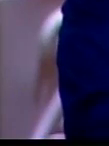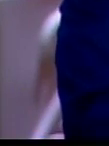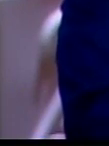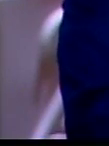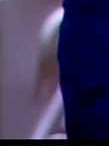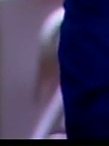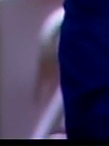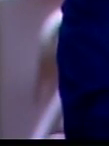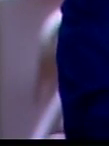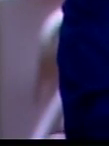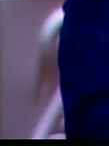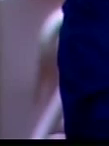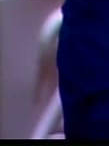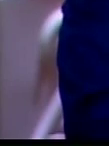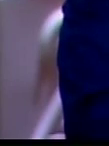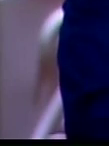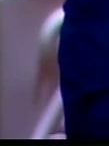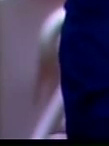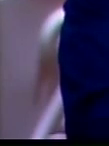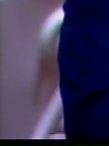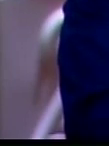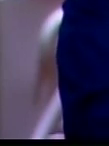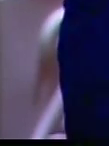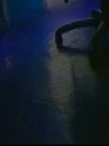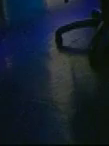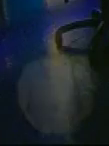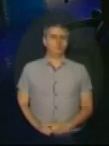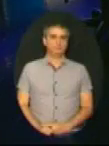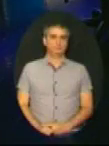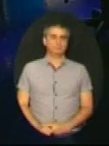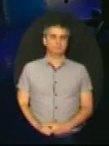שבוז'י לא יכול להסתבך בפרטים כאלה.